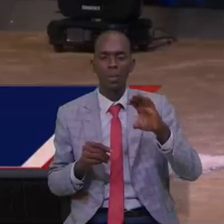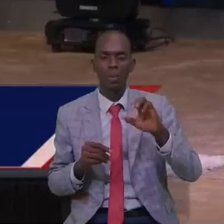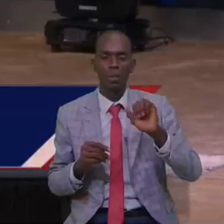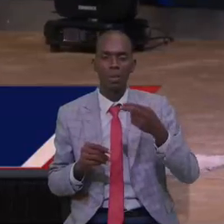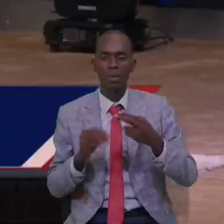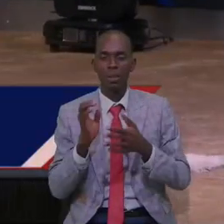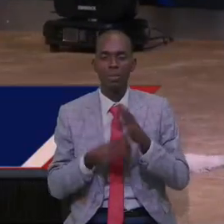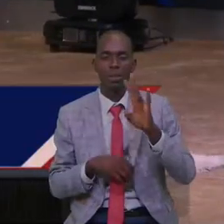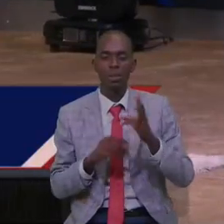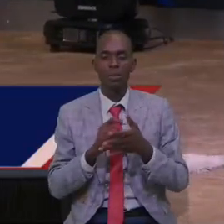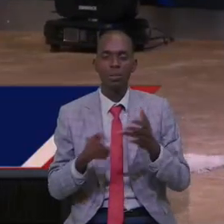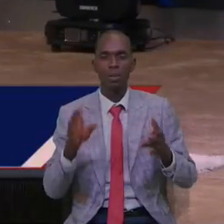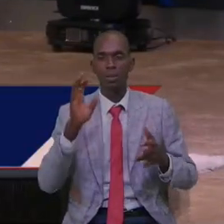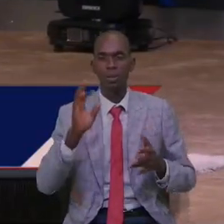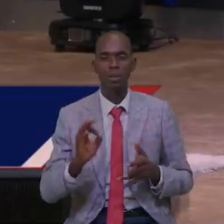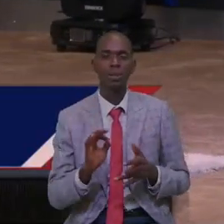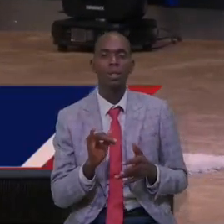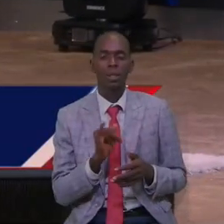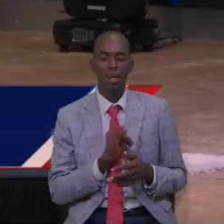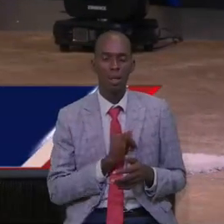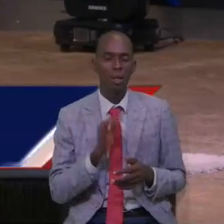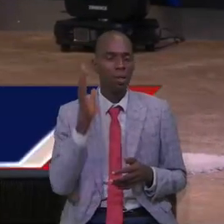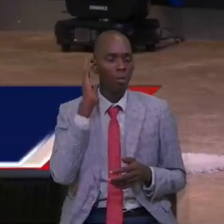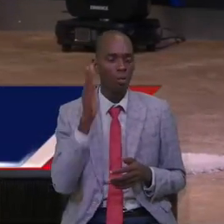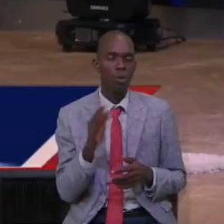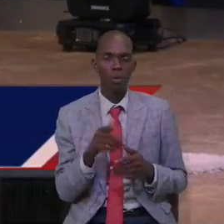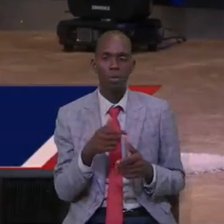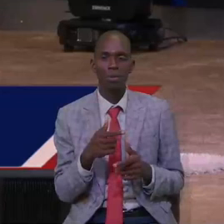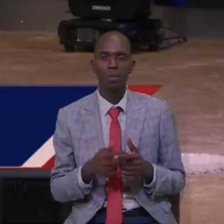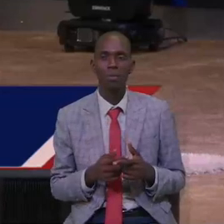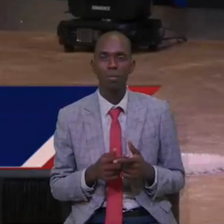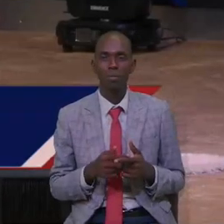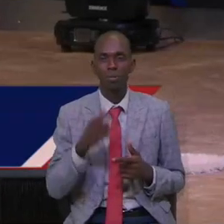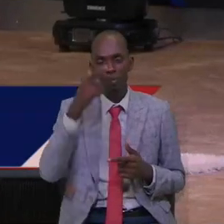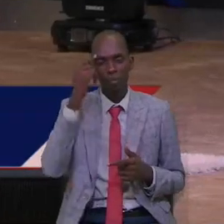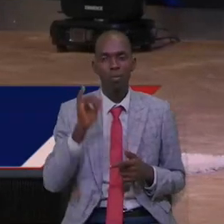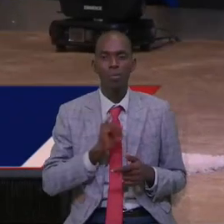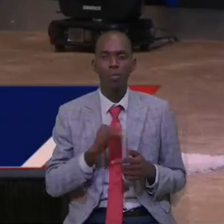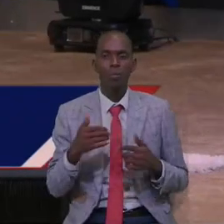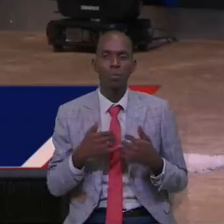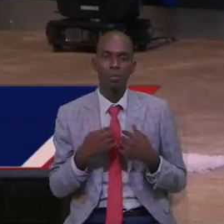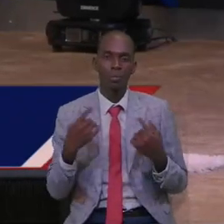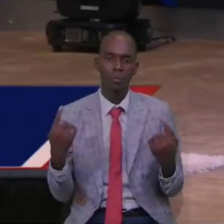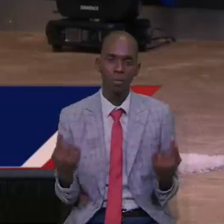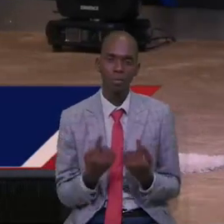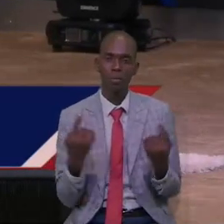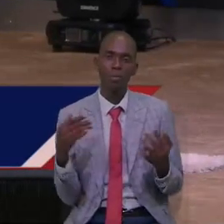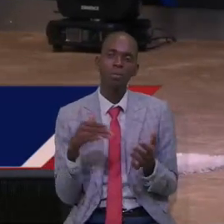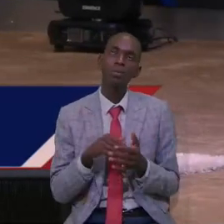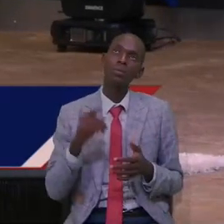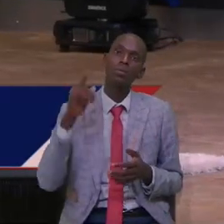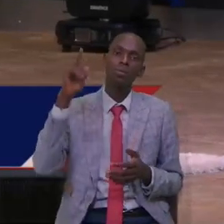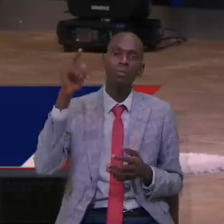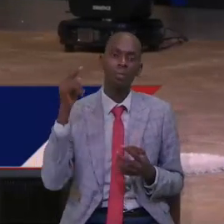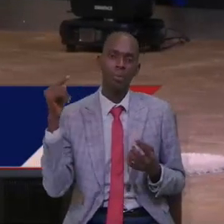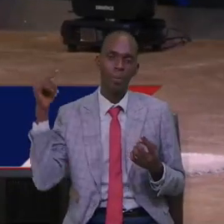Je supporterai la colère de l'Éternel, puisque j'ai péché contre lui, jusqu'à